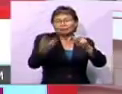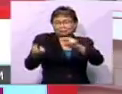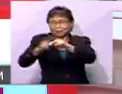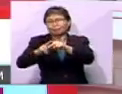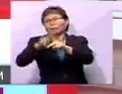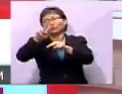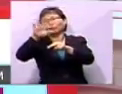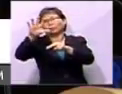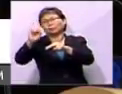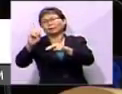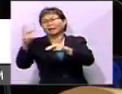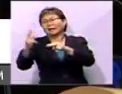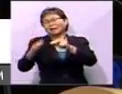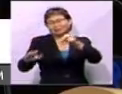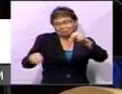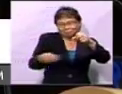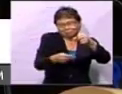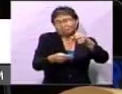RM750,000.